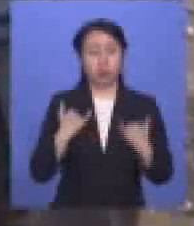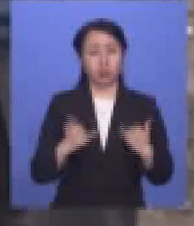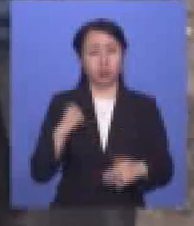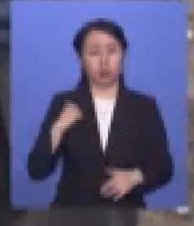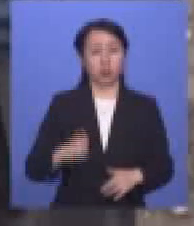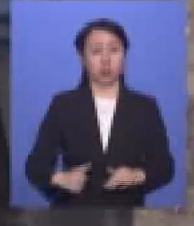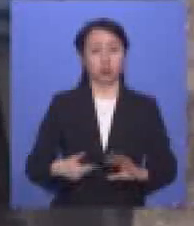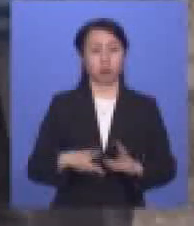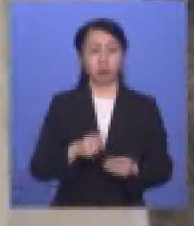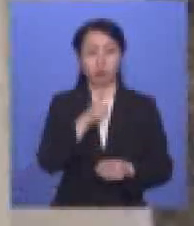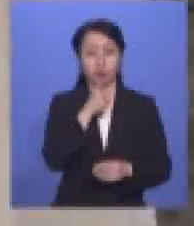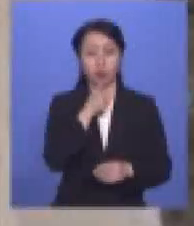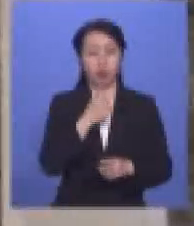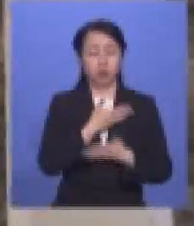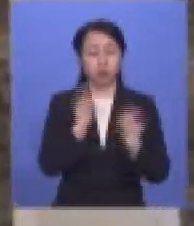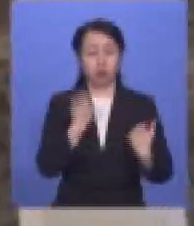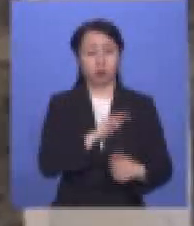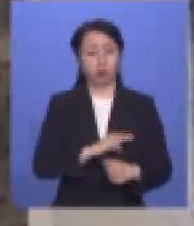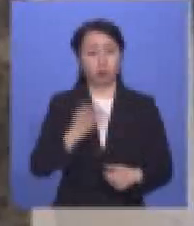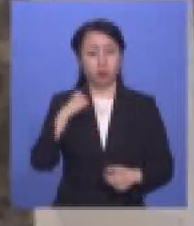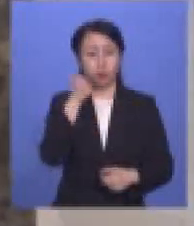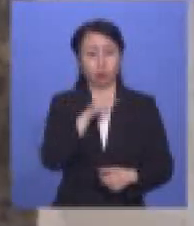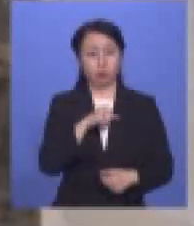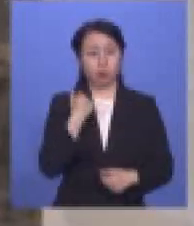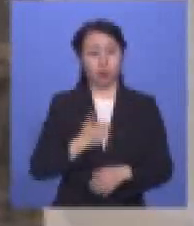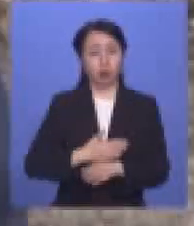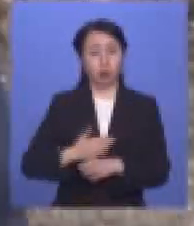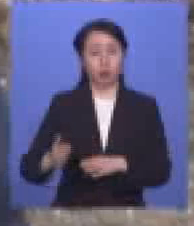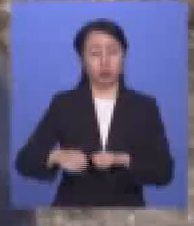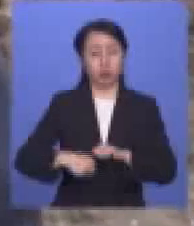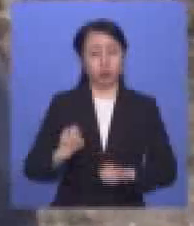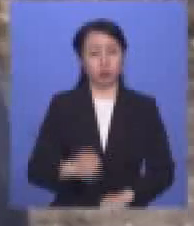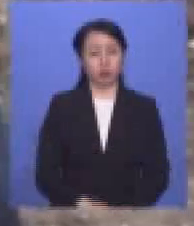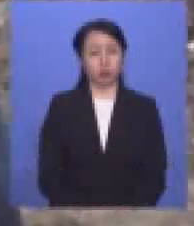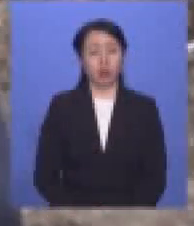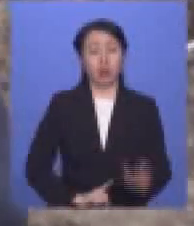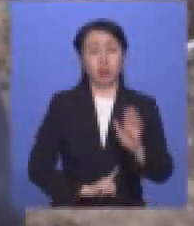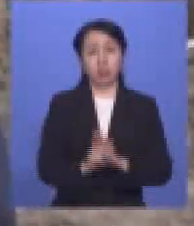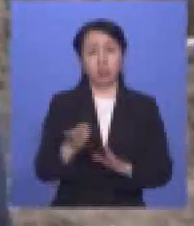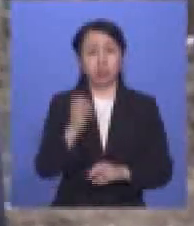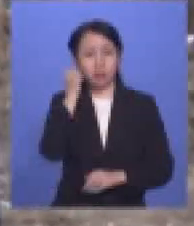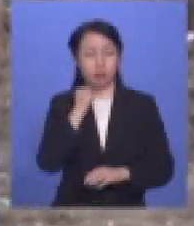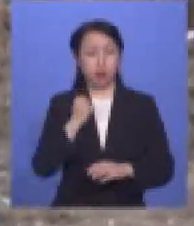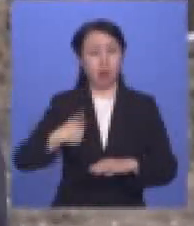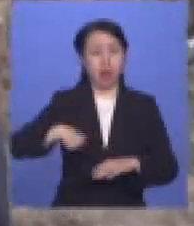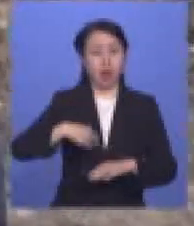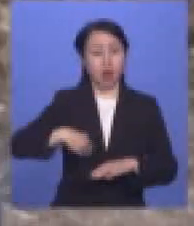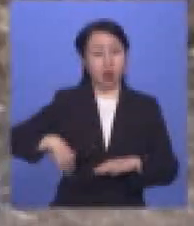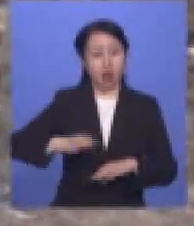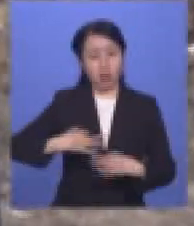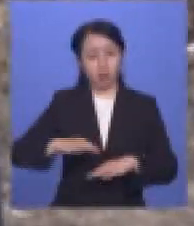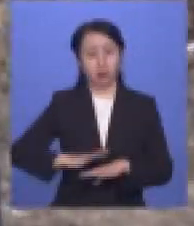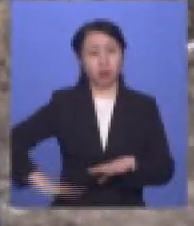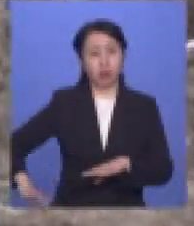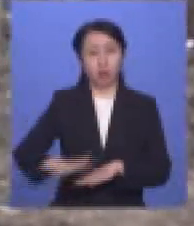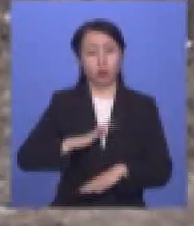ждут итогов испытания. Отсутствие работы в прошлом году списывают на поздний снос. Сначала надо снести, полностью освободить территорию, после этого объявить